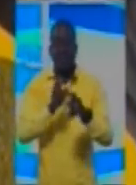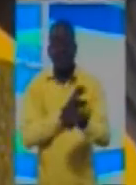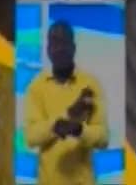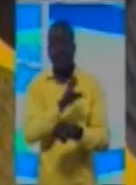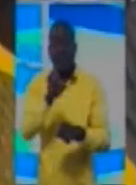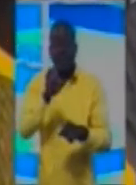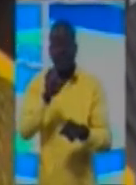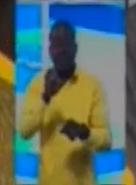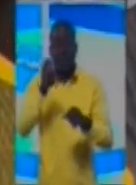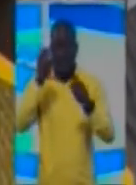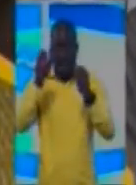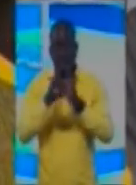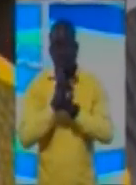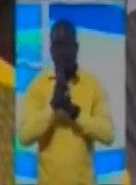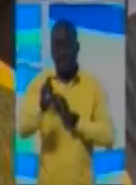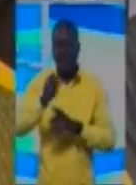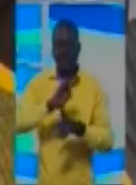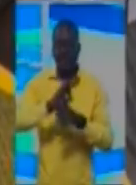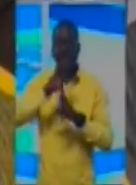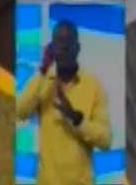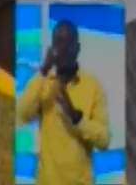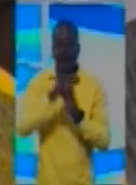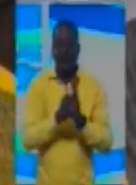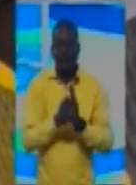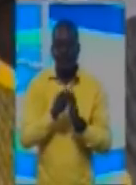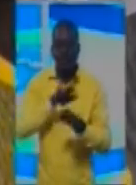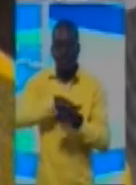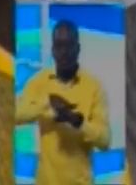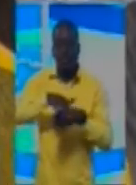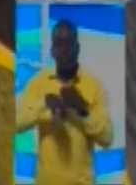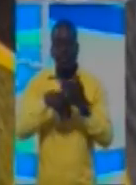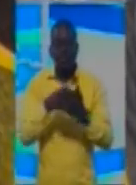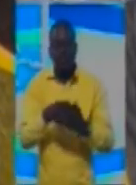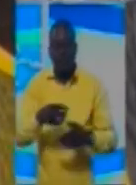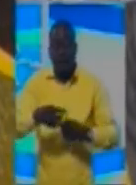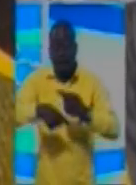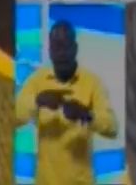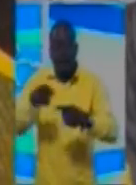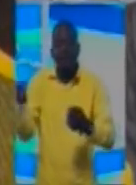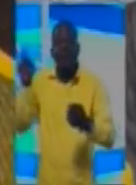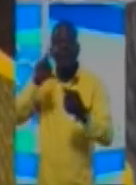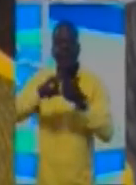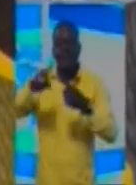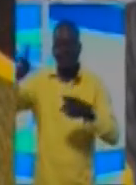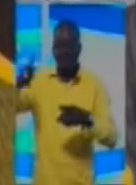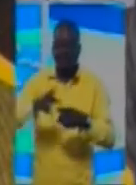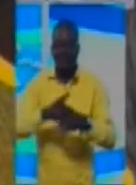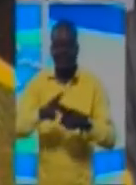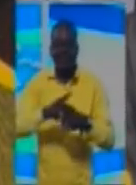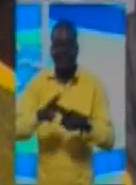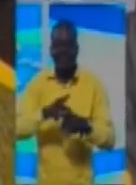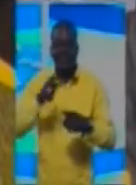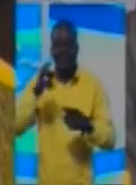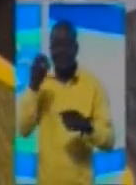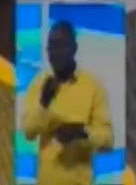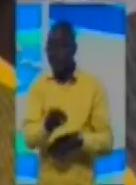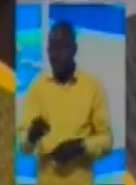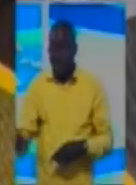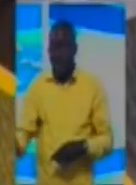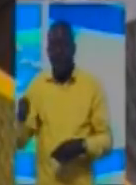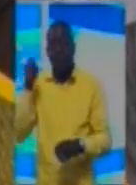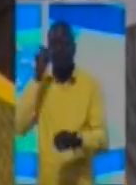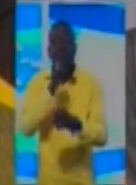renforcer la qualité de la formation et surtout d'aller vers la formation pratique. Et c'est des équipements